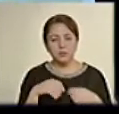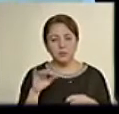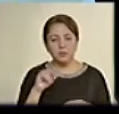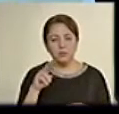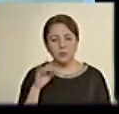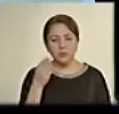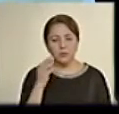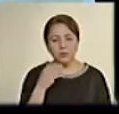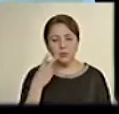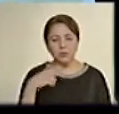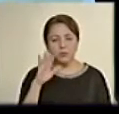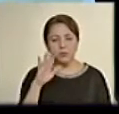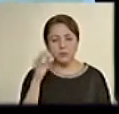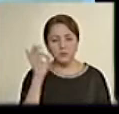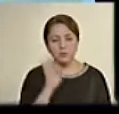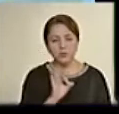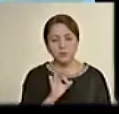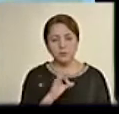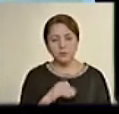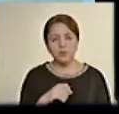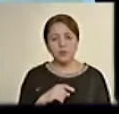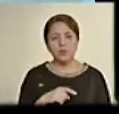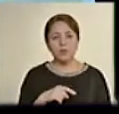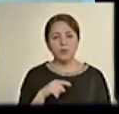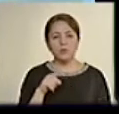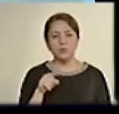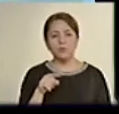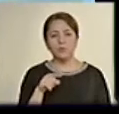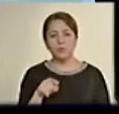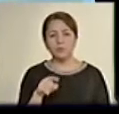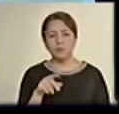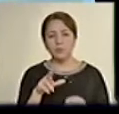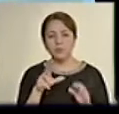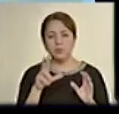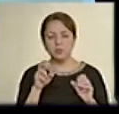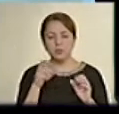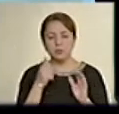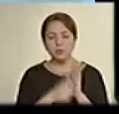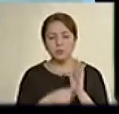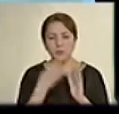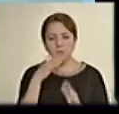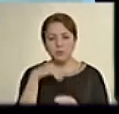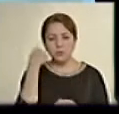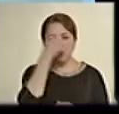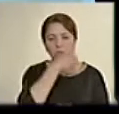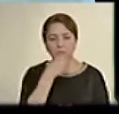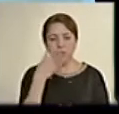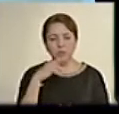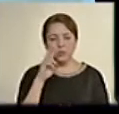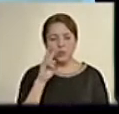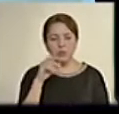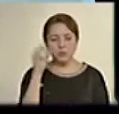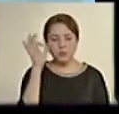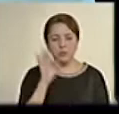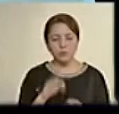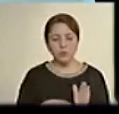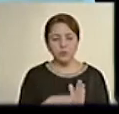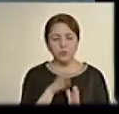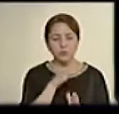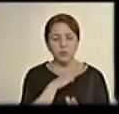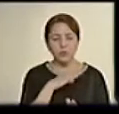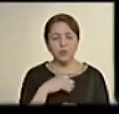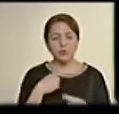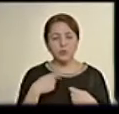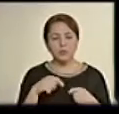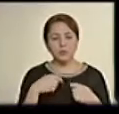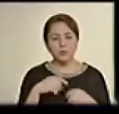1864-yilga kelib 42%ga ko'tarildi. Demak, asosiy savdo qo'shnimiz, savdo